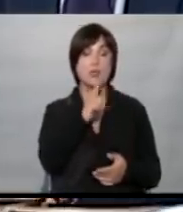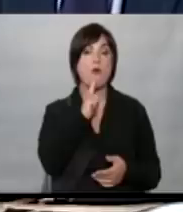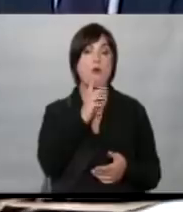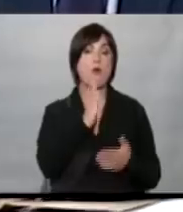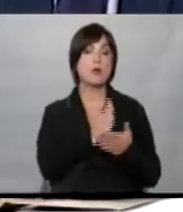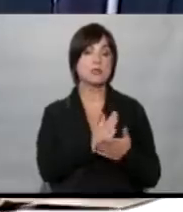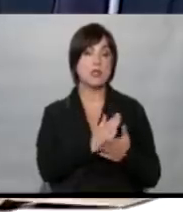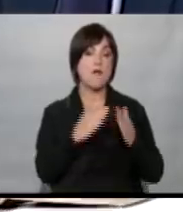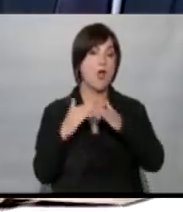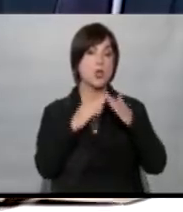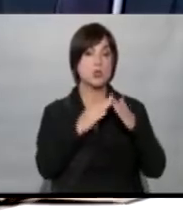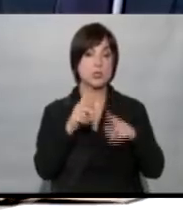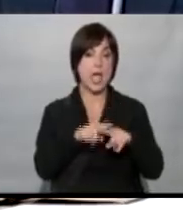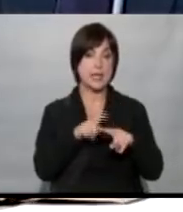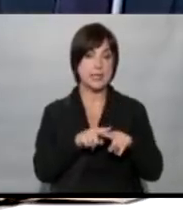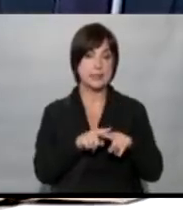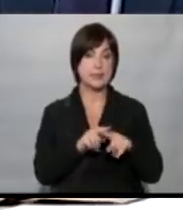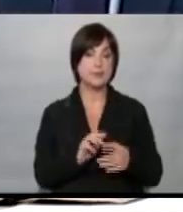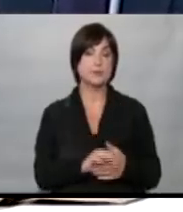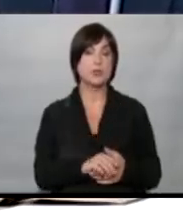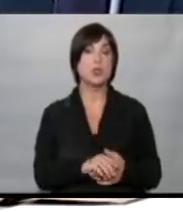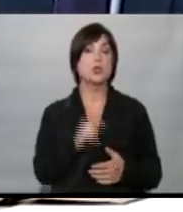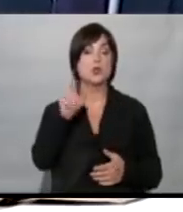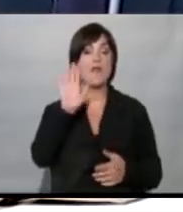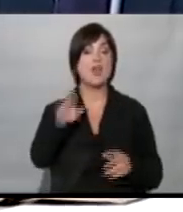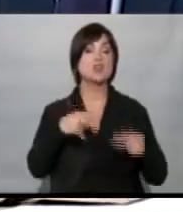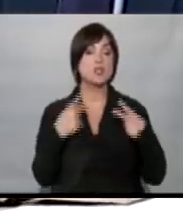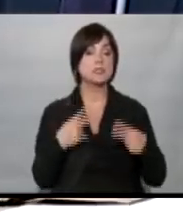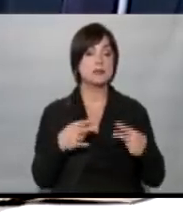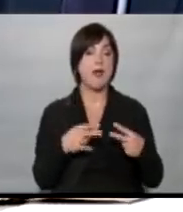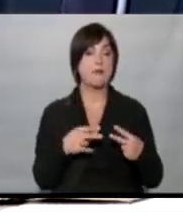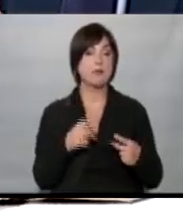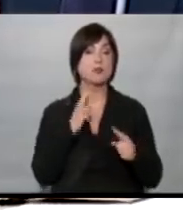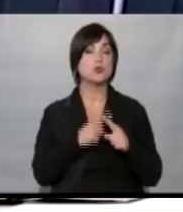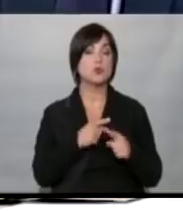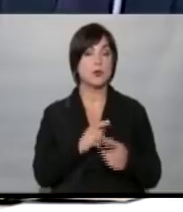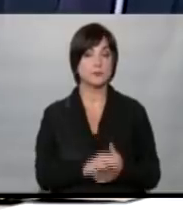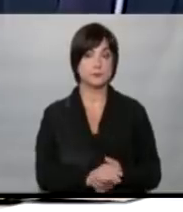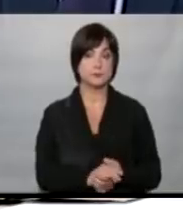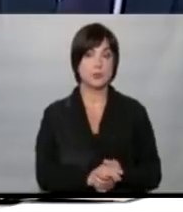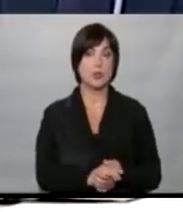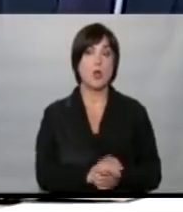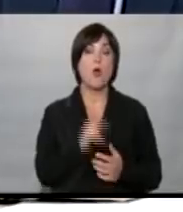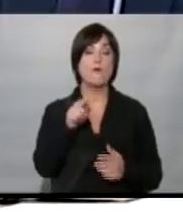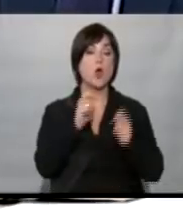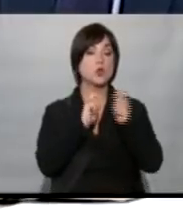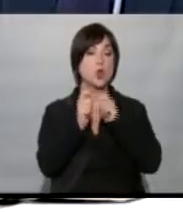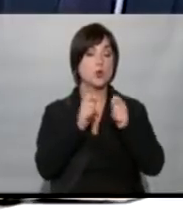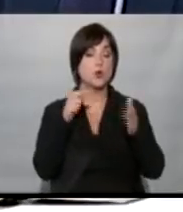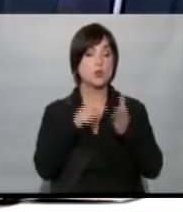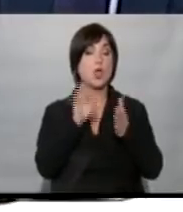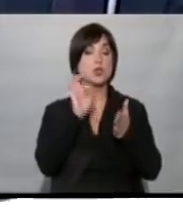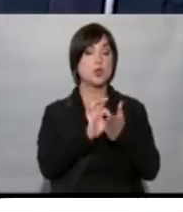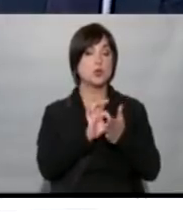во соседна Грција. Добро, да сватиме, тука е вашиот страв за штетната од договорот. Тука... Спасов, токму тоа, овој договор удира точка